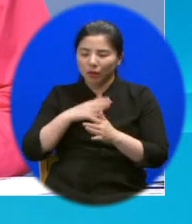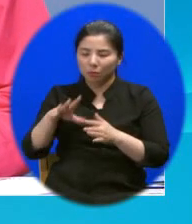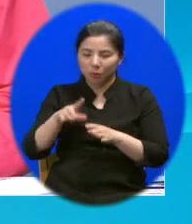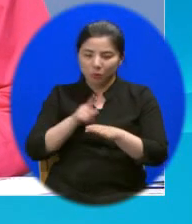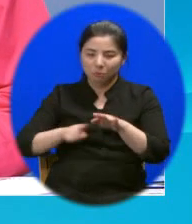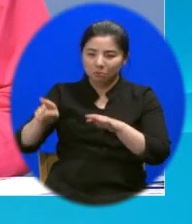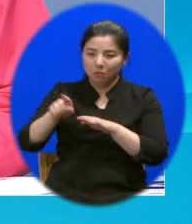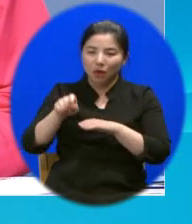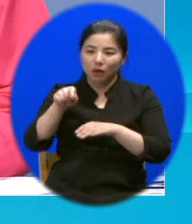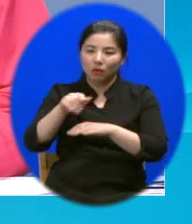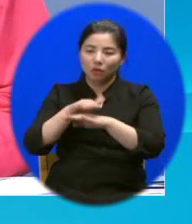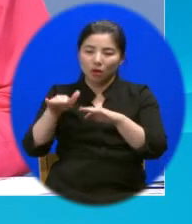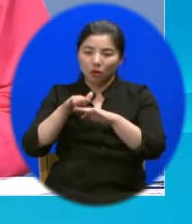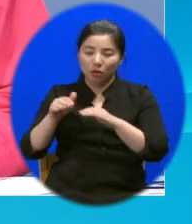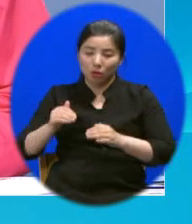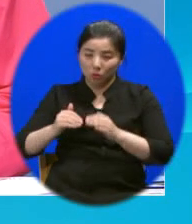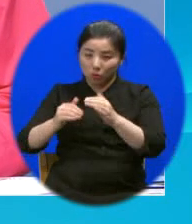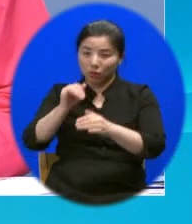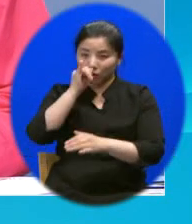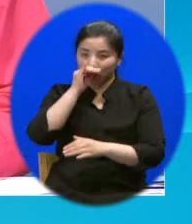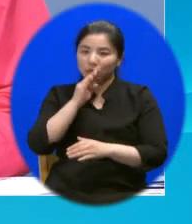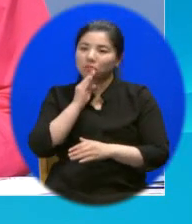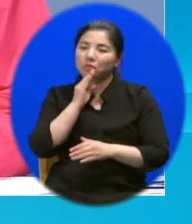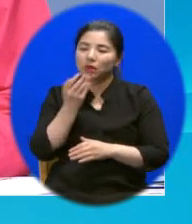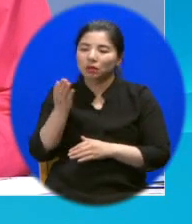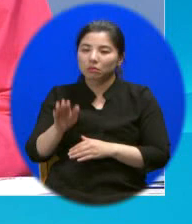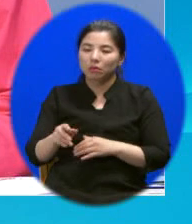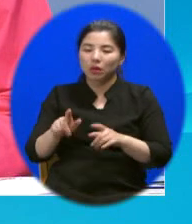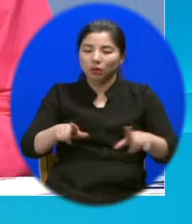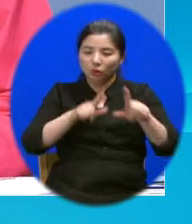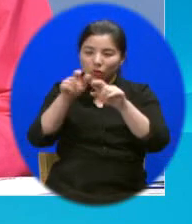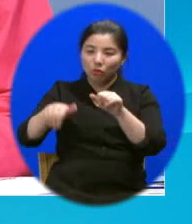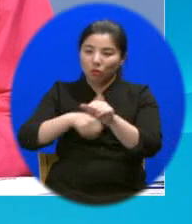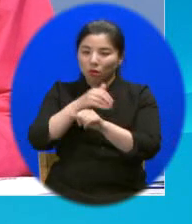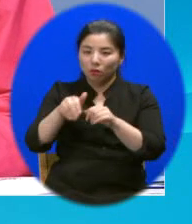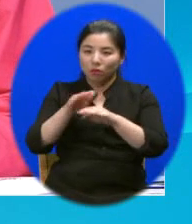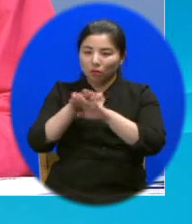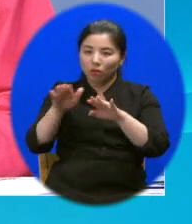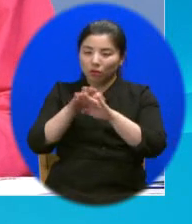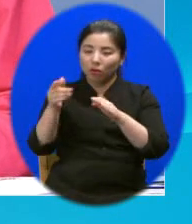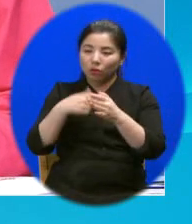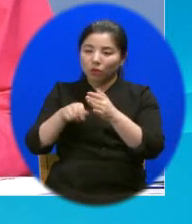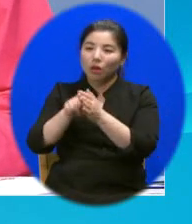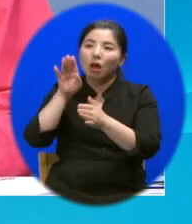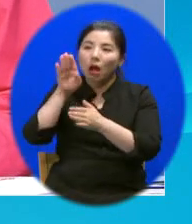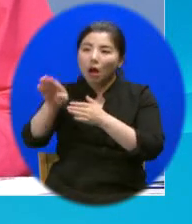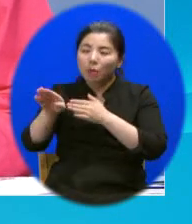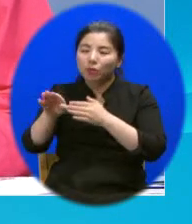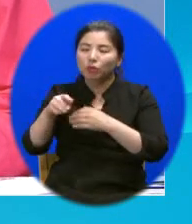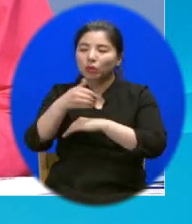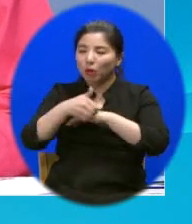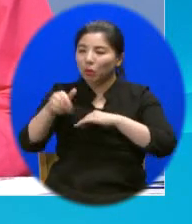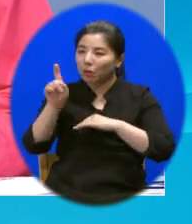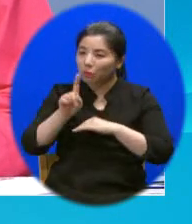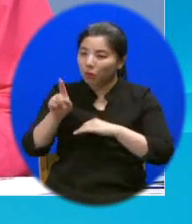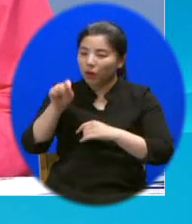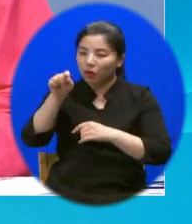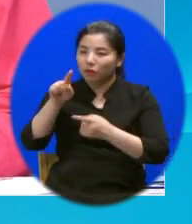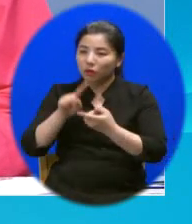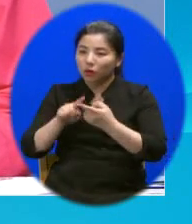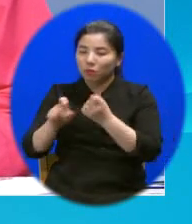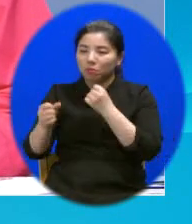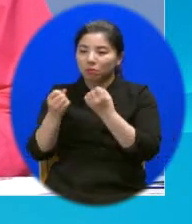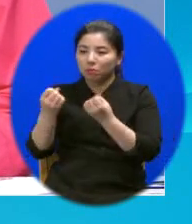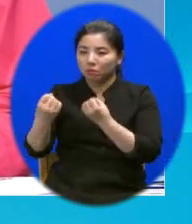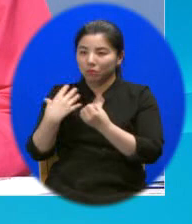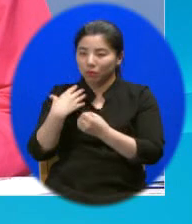그 부분을 해결한 것 과정도 있었지만 이정주 야권 해결을 위해서 앞으로는 어떻게 하겠다 그 내용을 좀